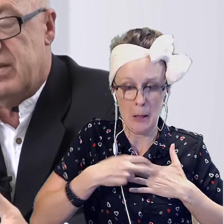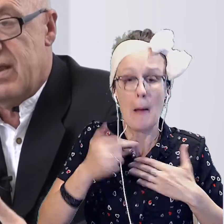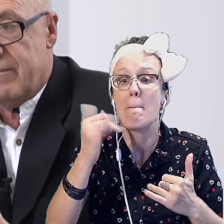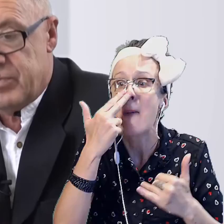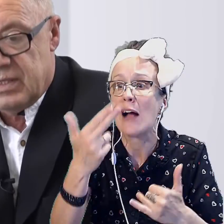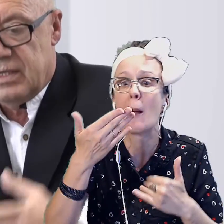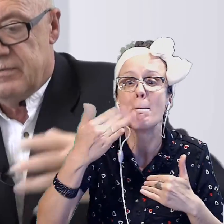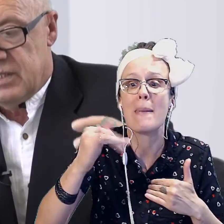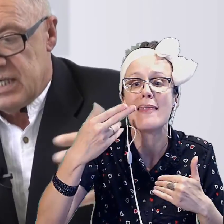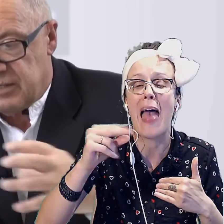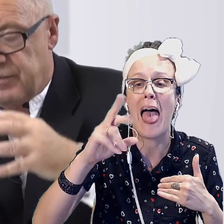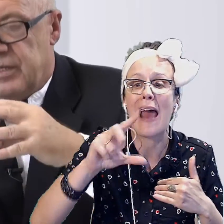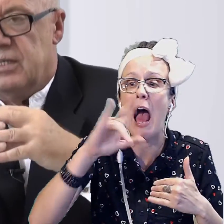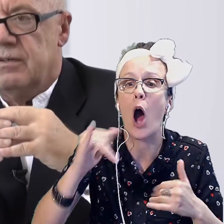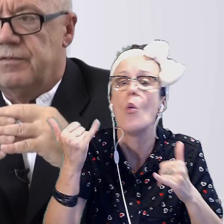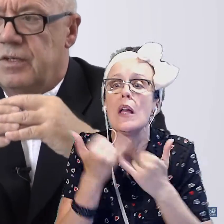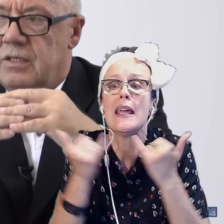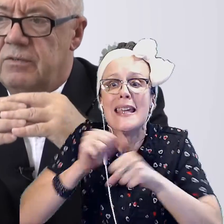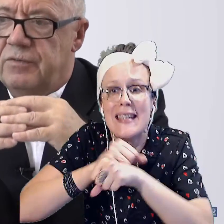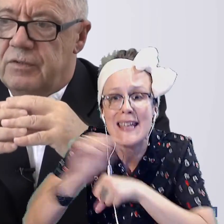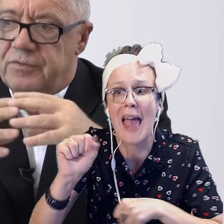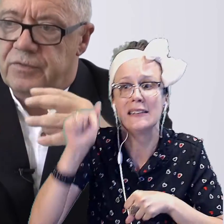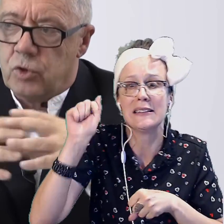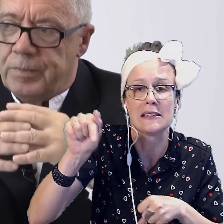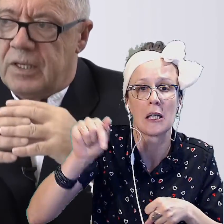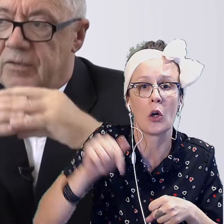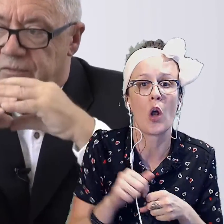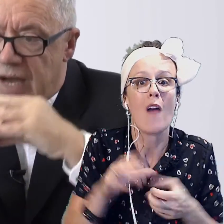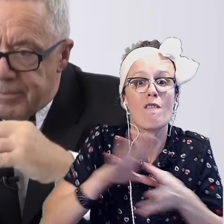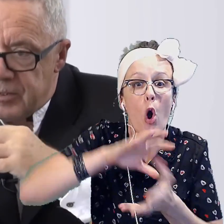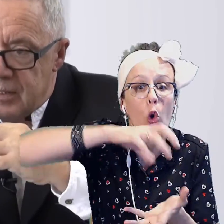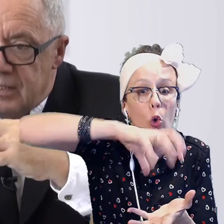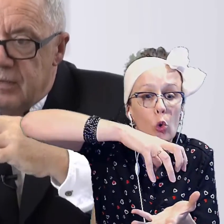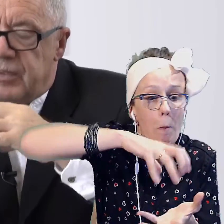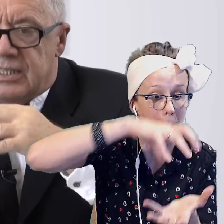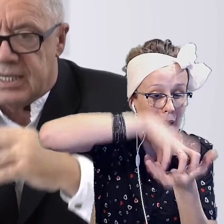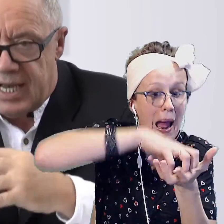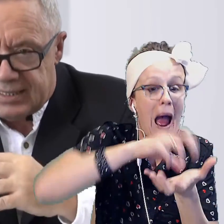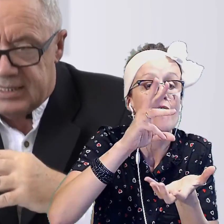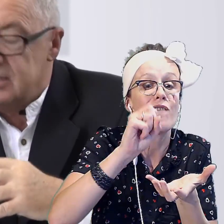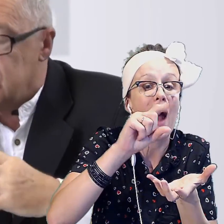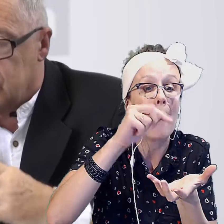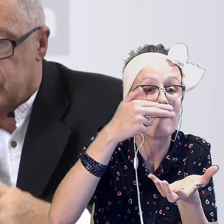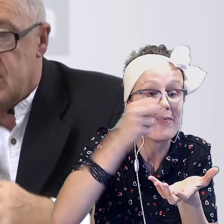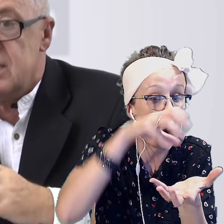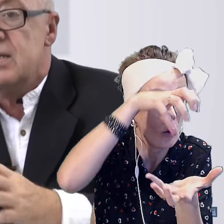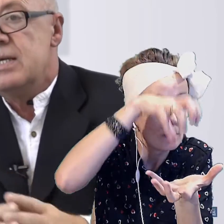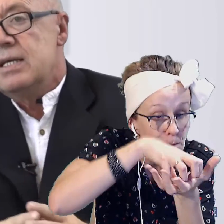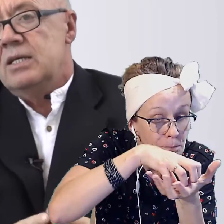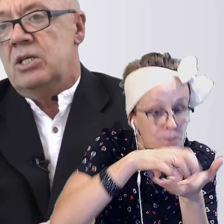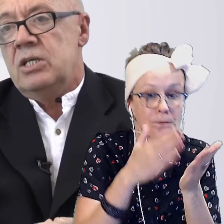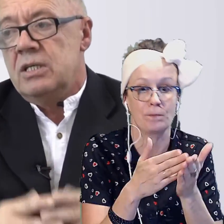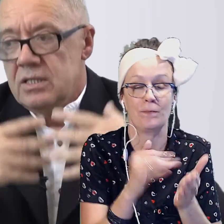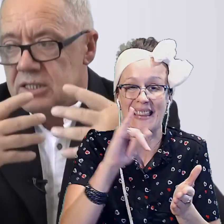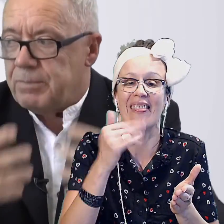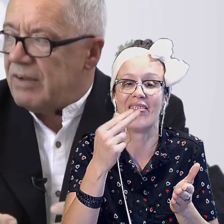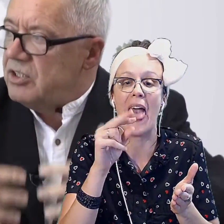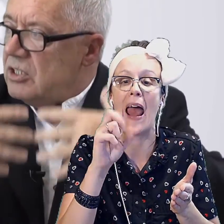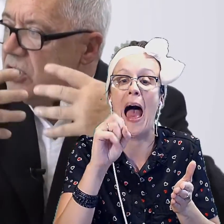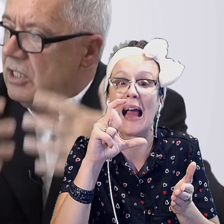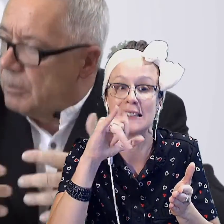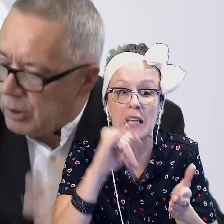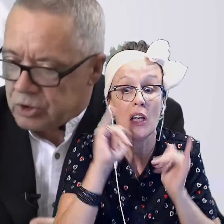minerałami jest w grupie wapń w interakcji dziękuję i